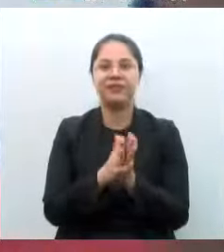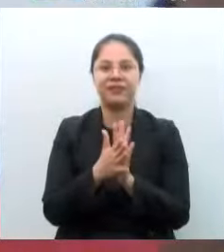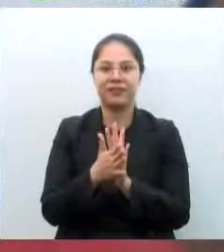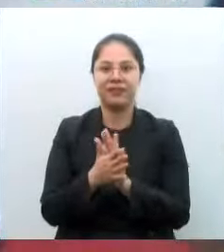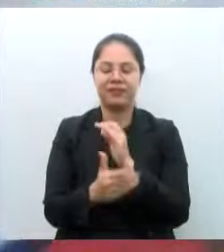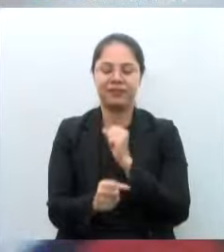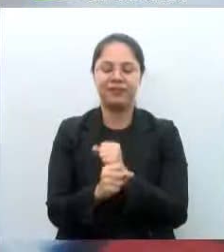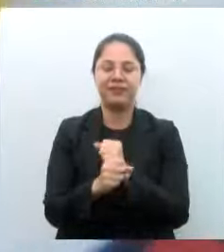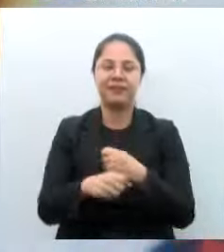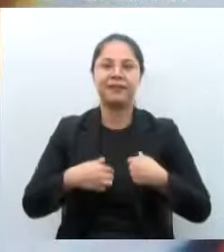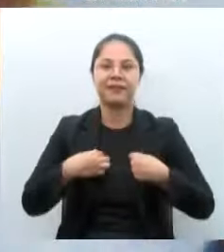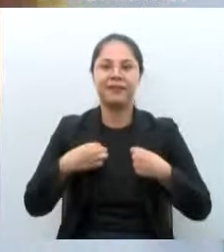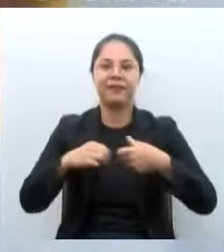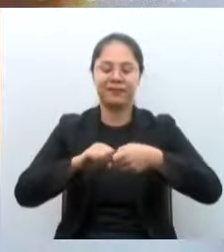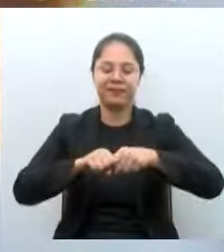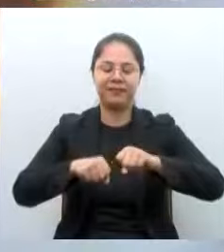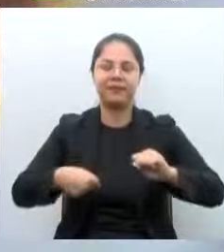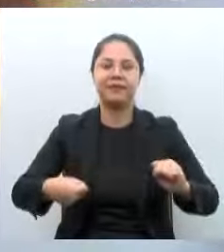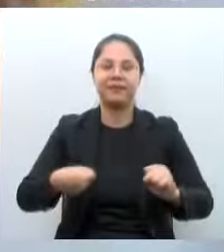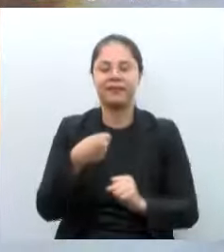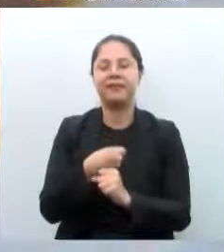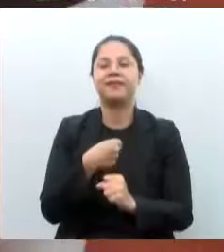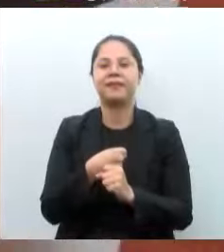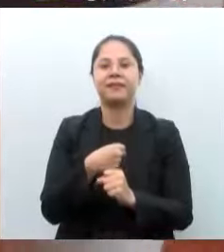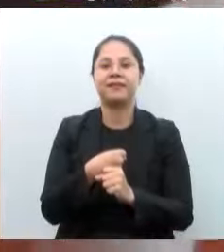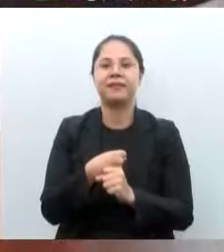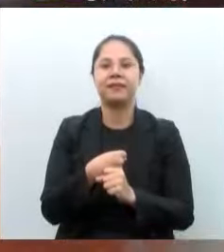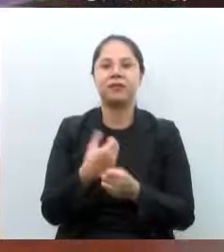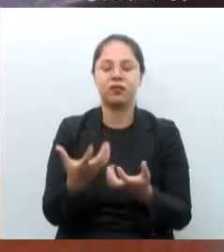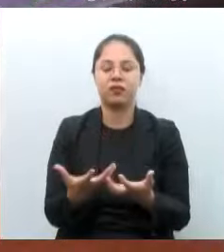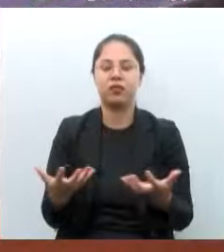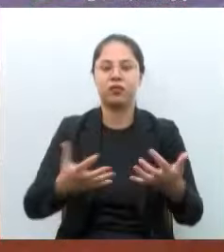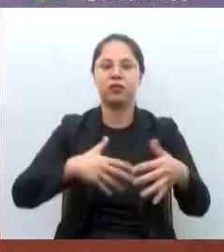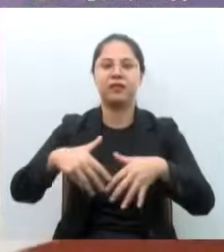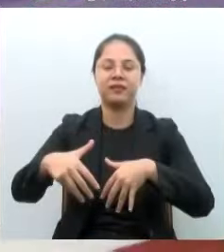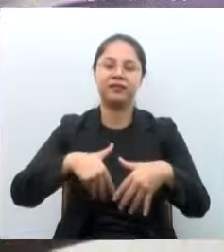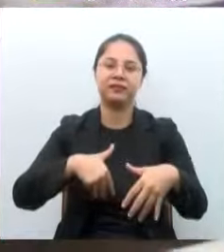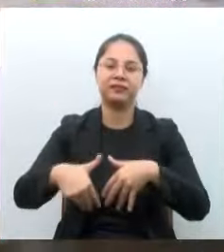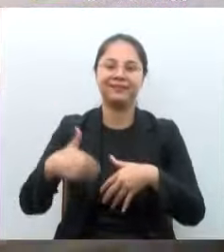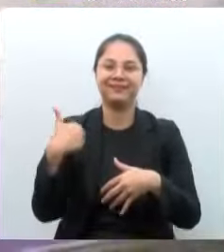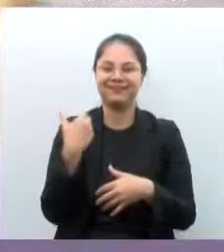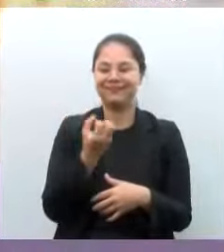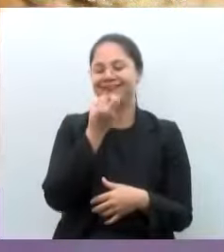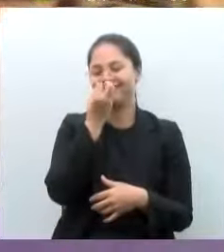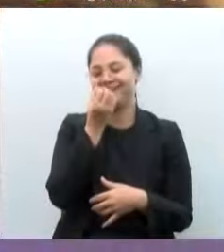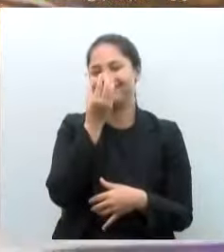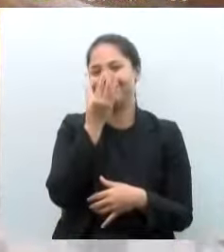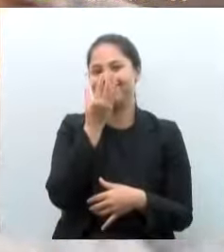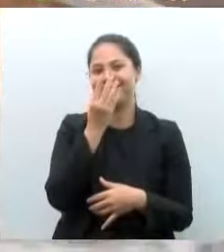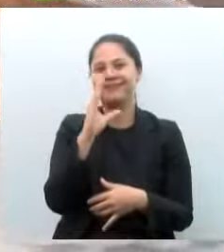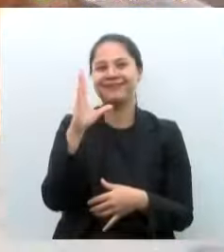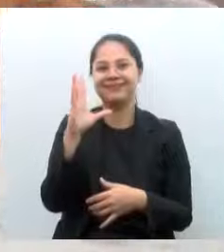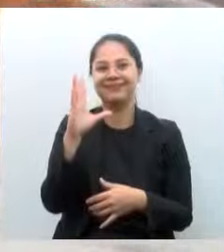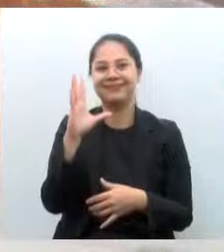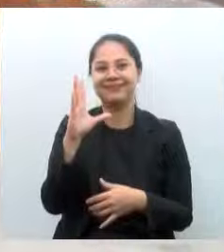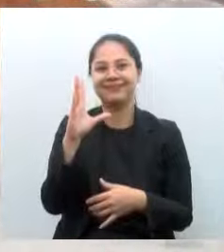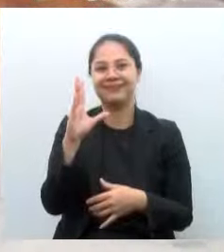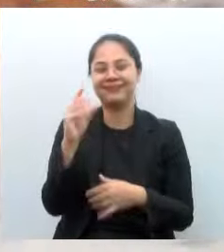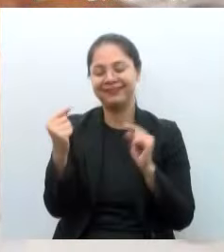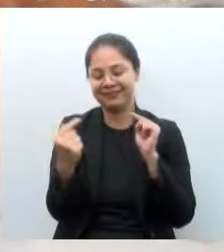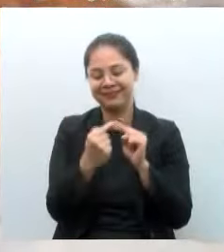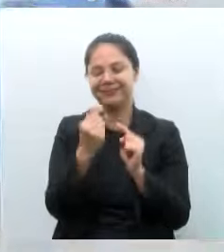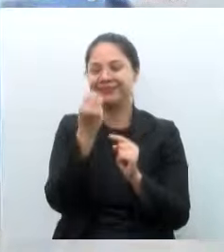หลังจากนั้นเนี่ยเราก็ต่อยอดไปเรื่อยๆโดยการหาผลิตภัณฑ์ในชุมชนไม่ว่าจะเป็นดอกอัญชันใบหูกวางดอกก